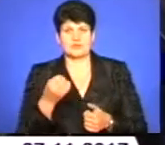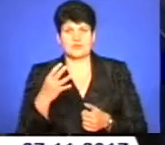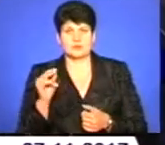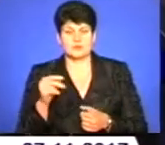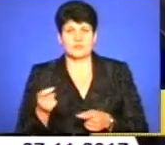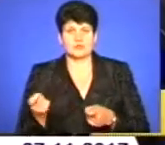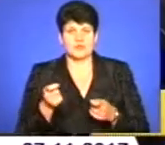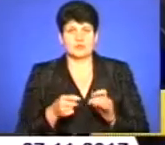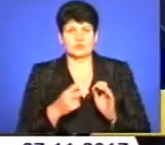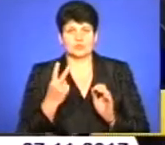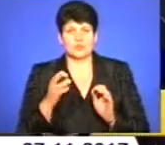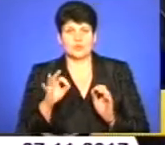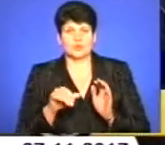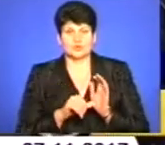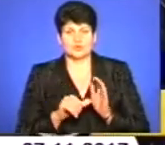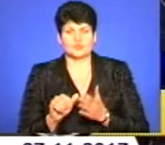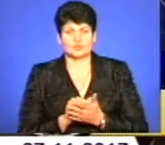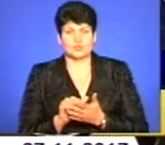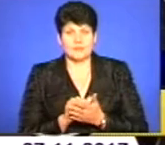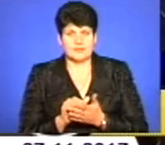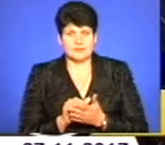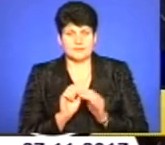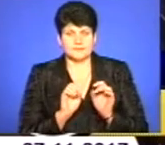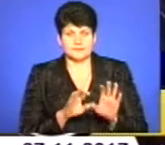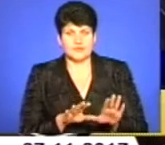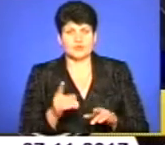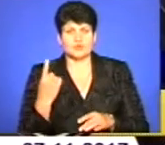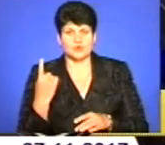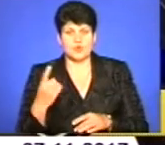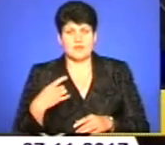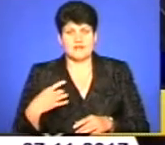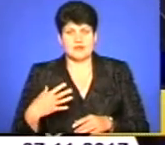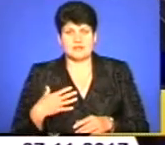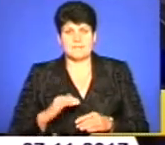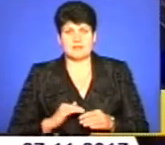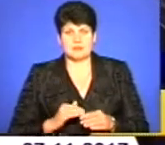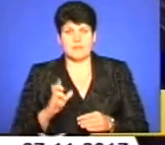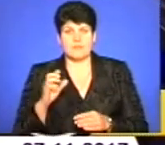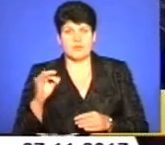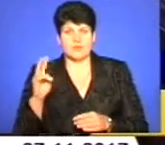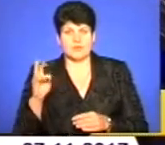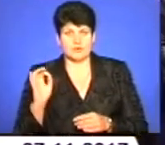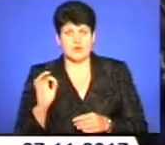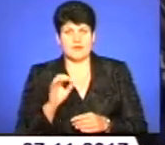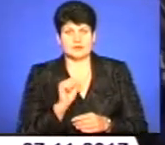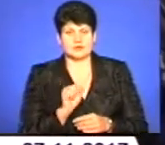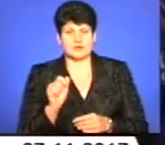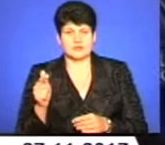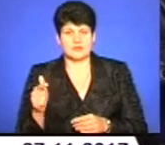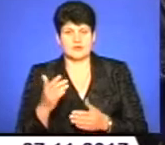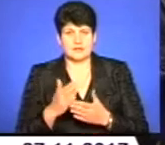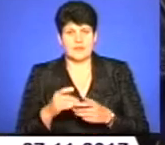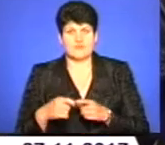2 числа 06 документ, що з одного приватного підприємця Бойка Анатолія Григоровича є